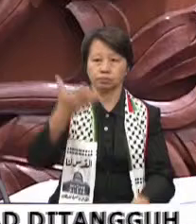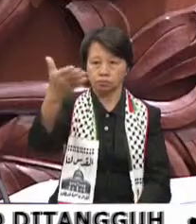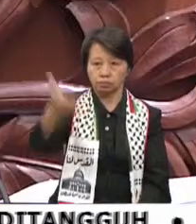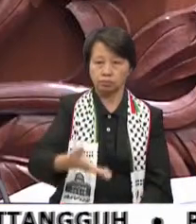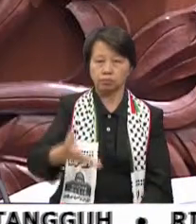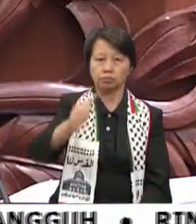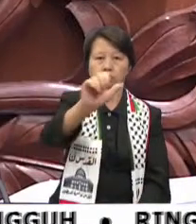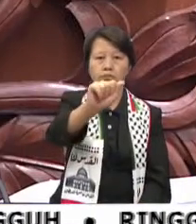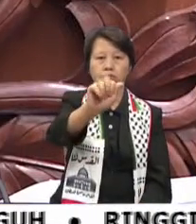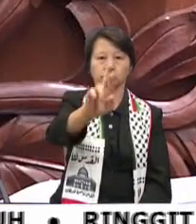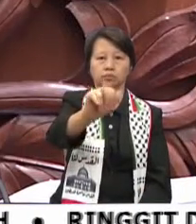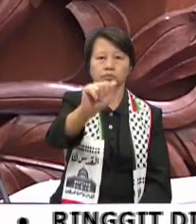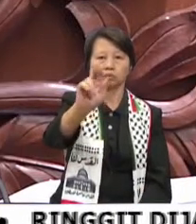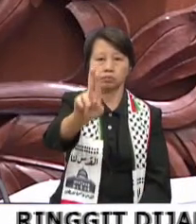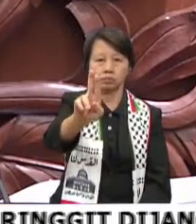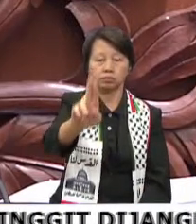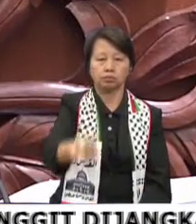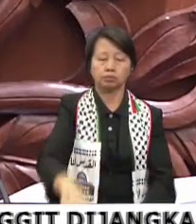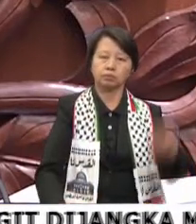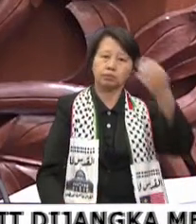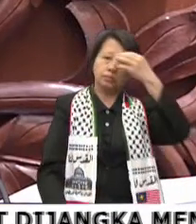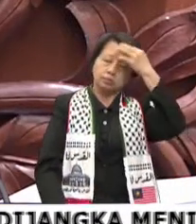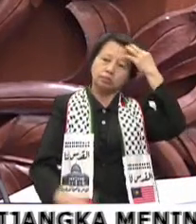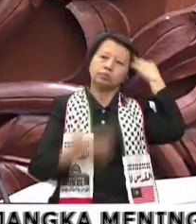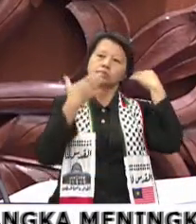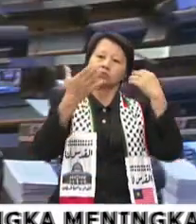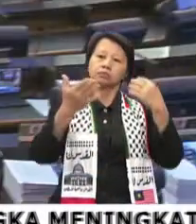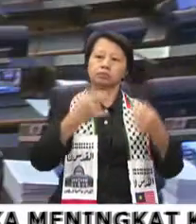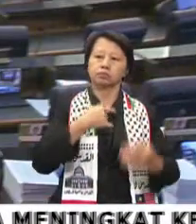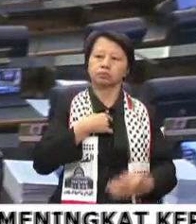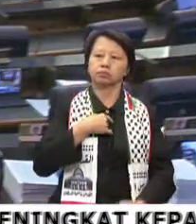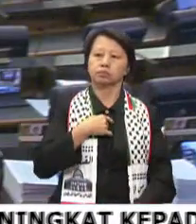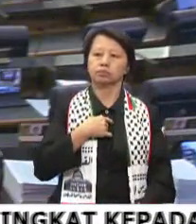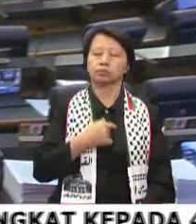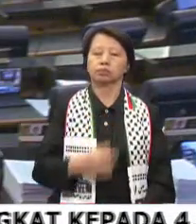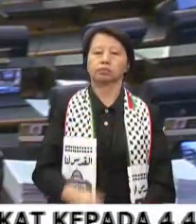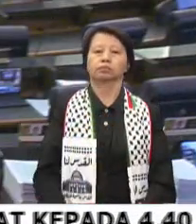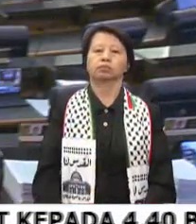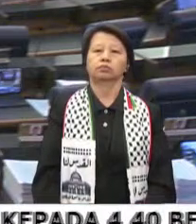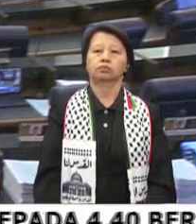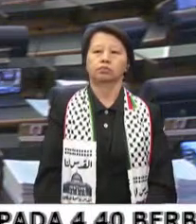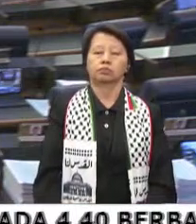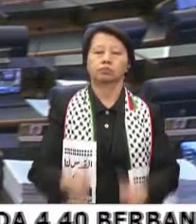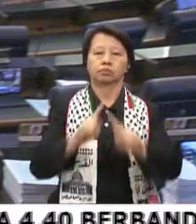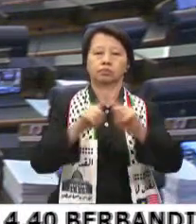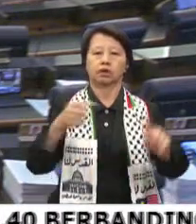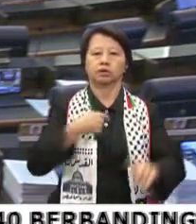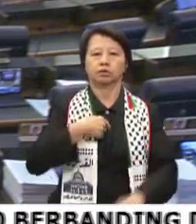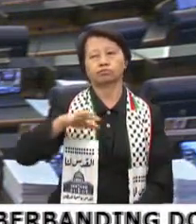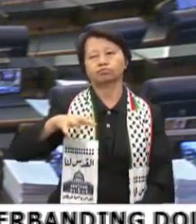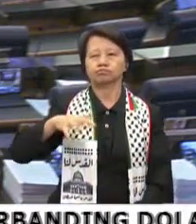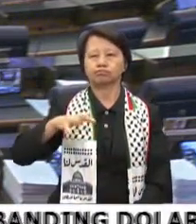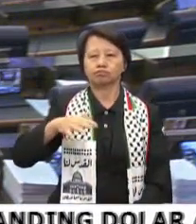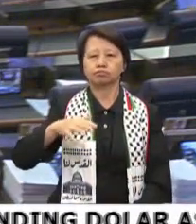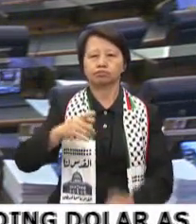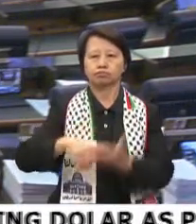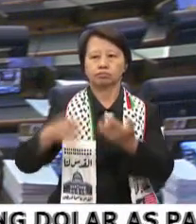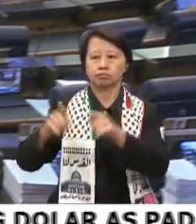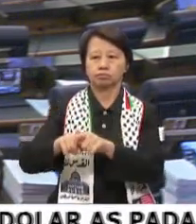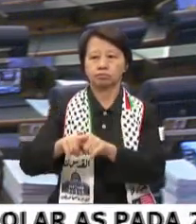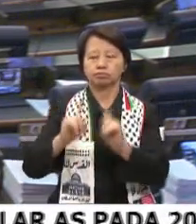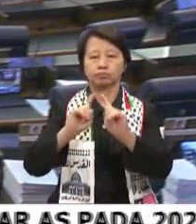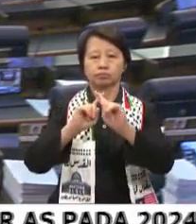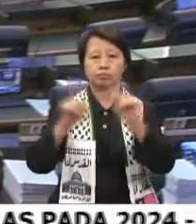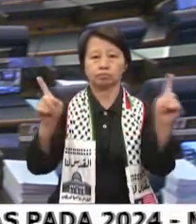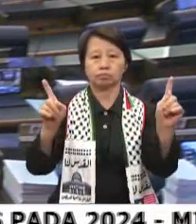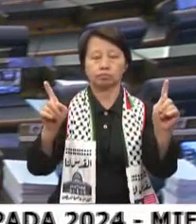arau Terima kasih Tan Sri saya datang lambat tapi saya agak-agak apa yang telah berlaku